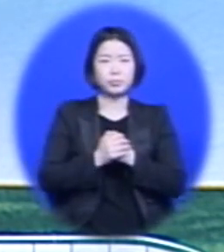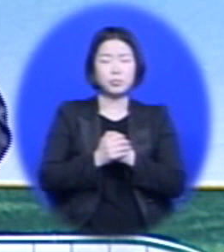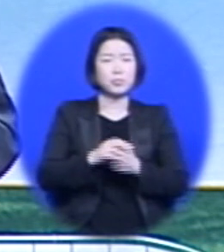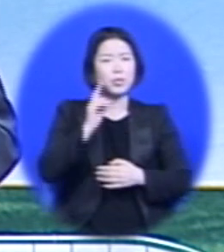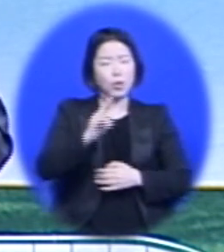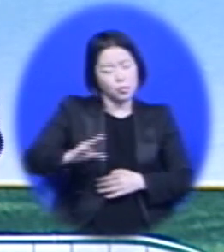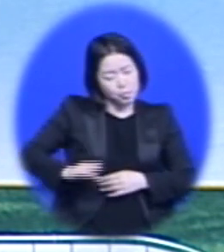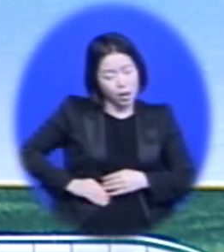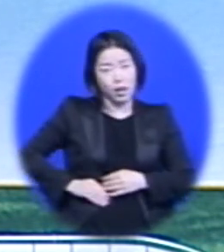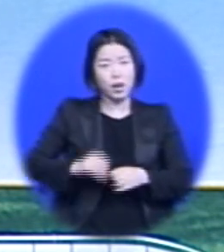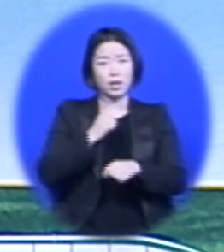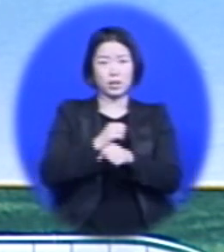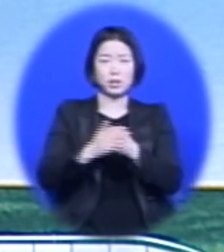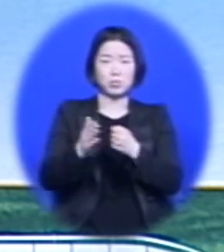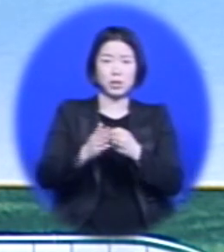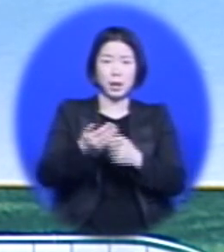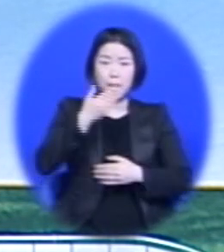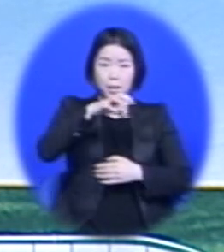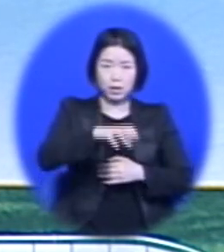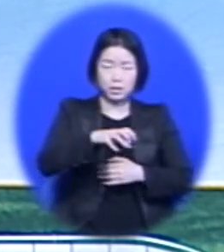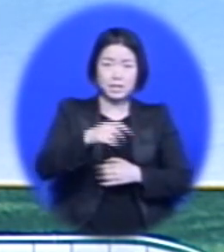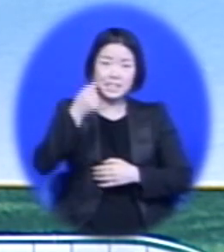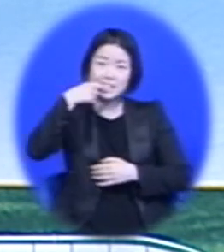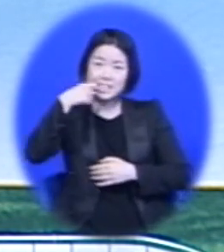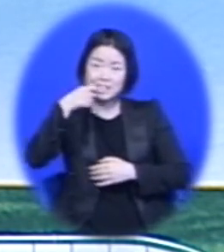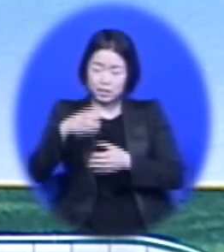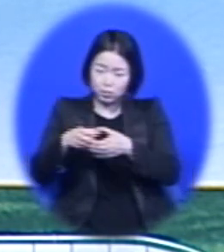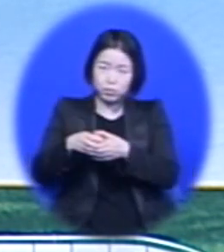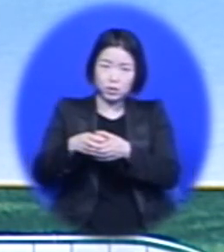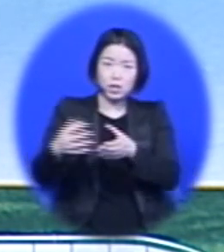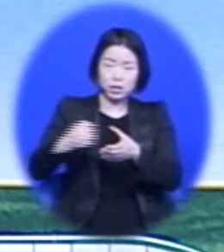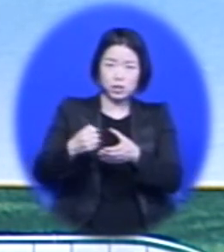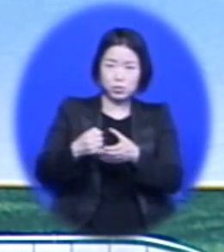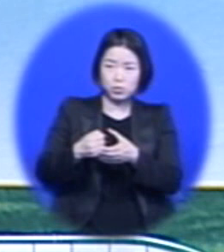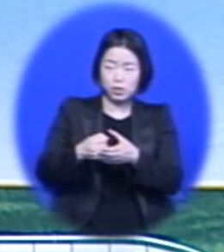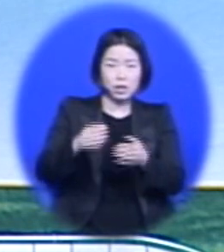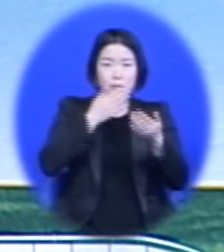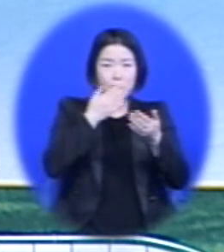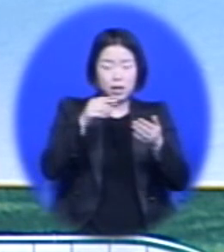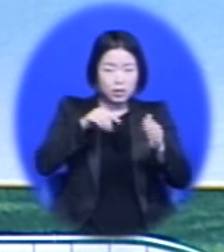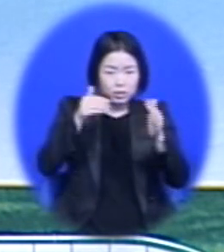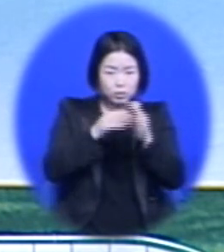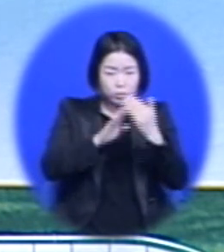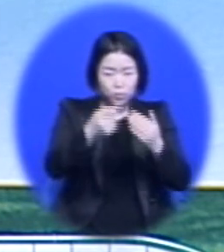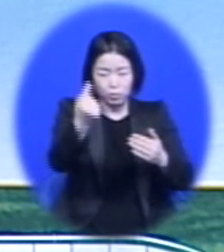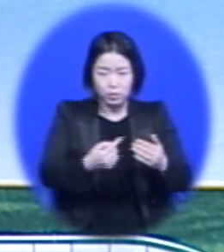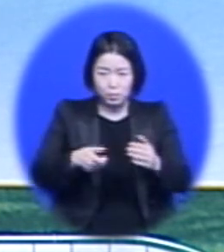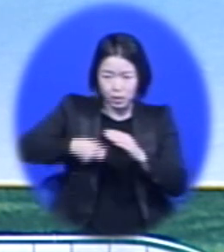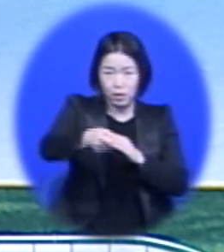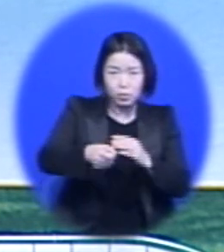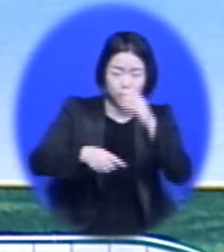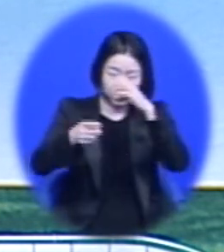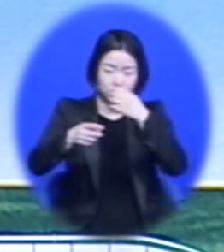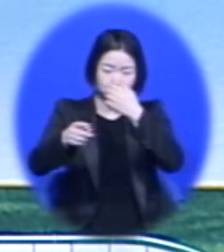너무 배가 고파서 식당에서 이쑤시개 뭉치를 가지고 식당에서 나오는 사람을 강도짓을 해가지고 돈을